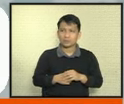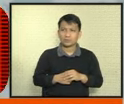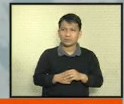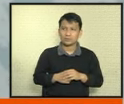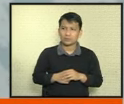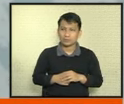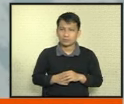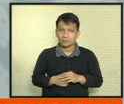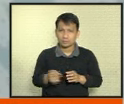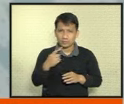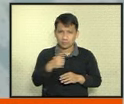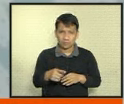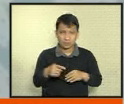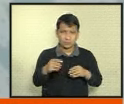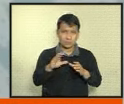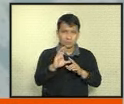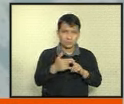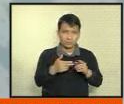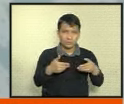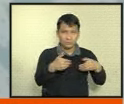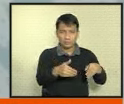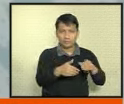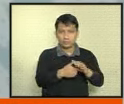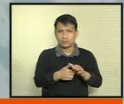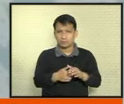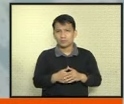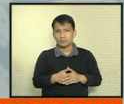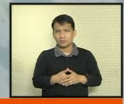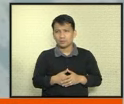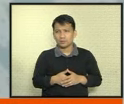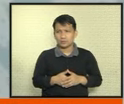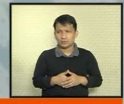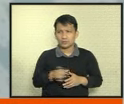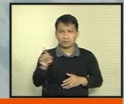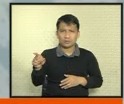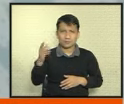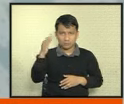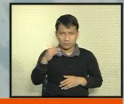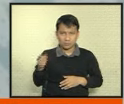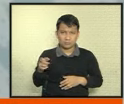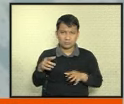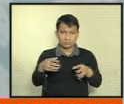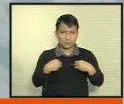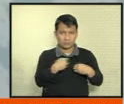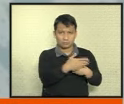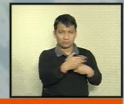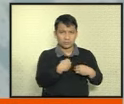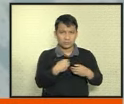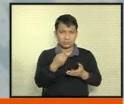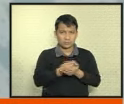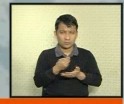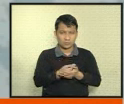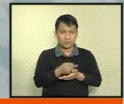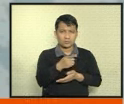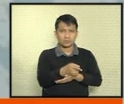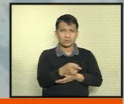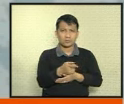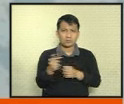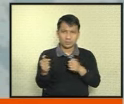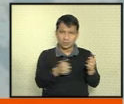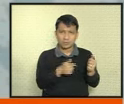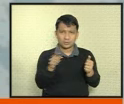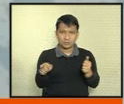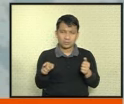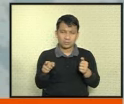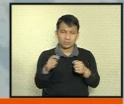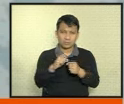Assigned din siya dito sa city government. Under na city government po yung public market. Kung mabuti siyang tao, ma'am, bakit siya tumanggap ng pera para pang-ayosana